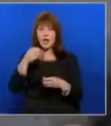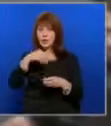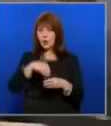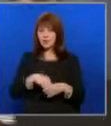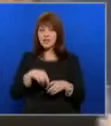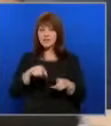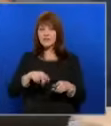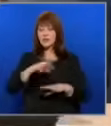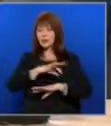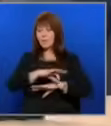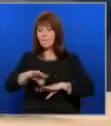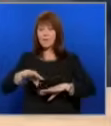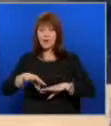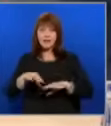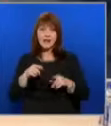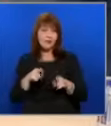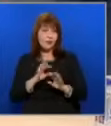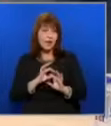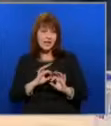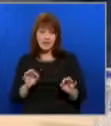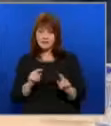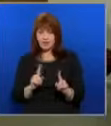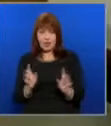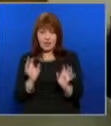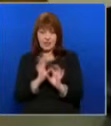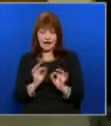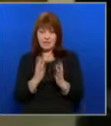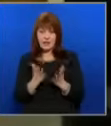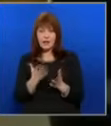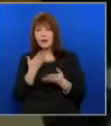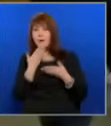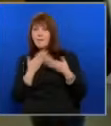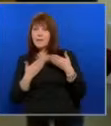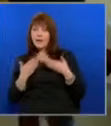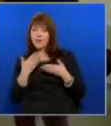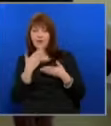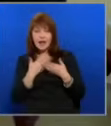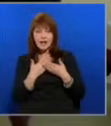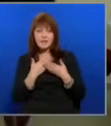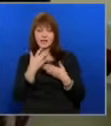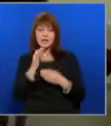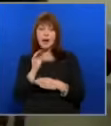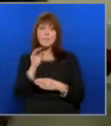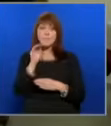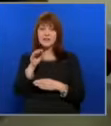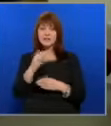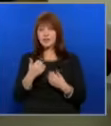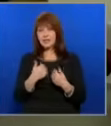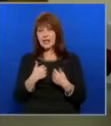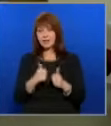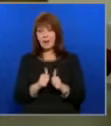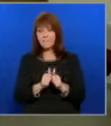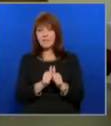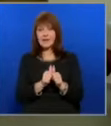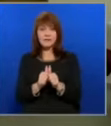в един такъв проект. И то е ясно, че не би могло да се случи. Преговаряме с бъдещи наши стратегически